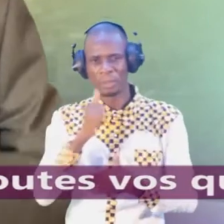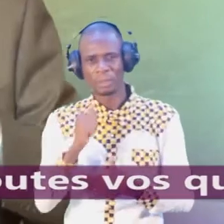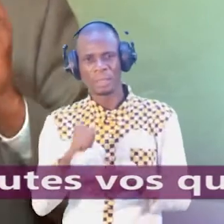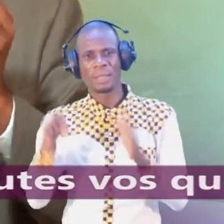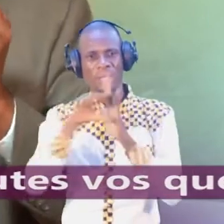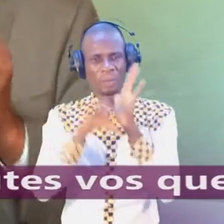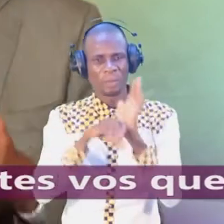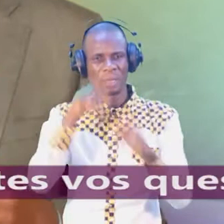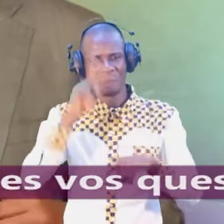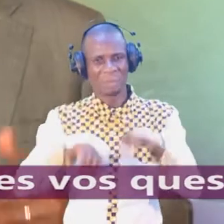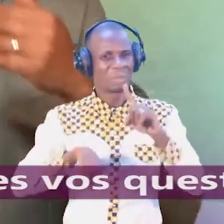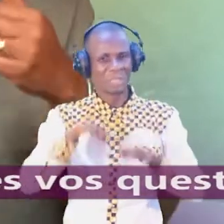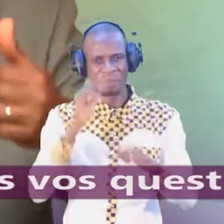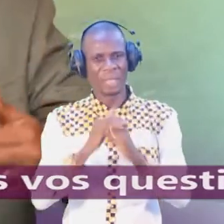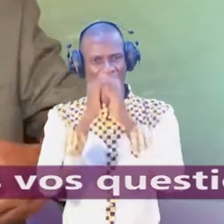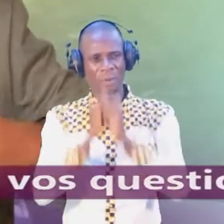ezali kokoya mingi